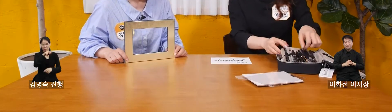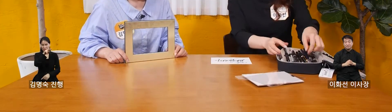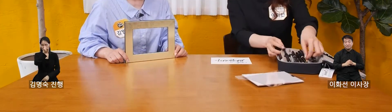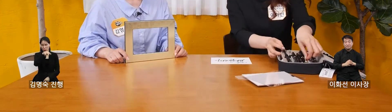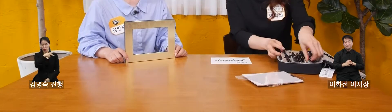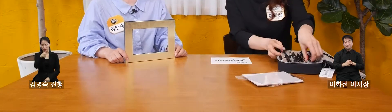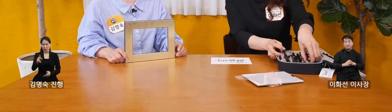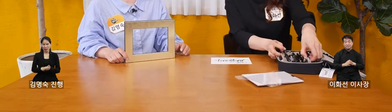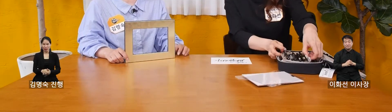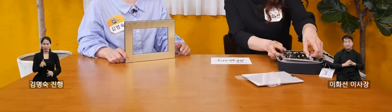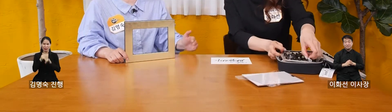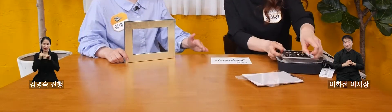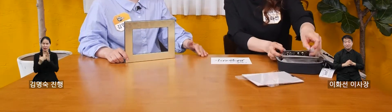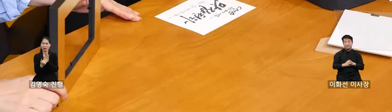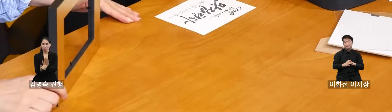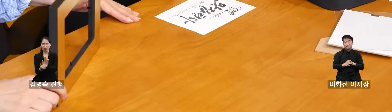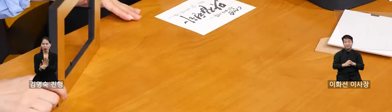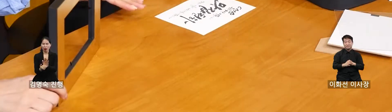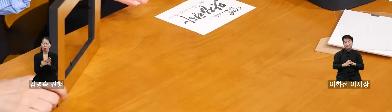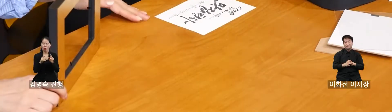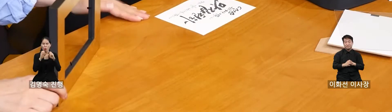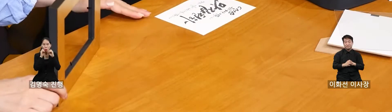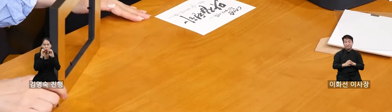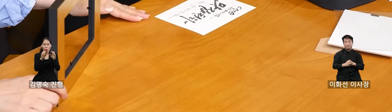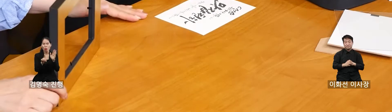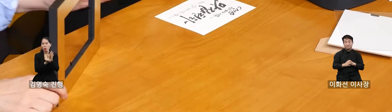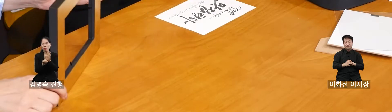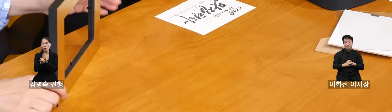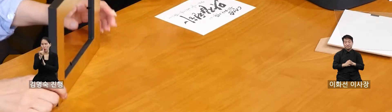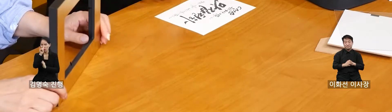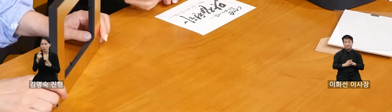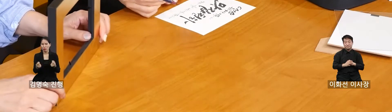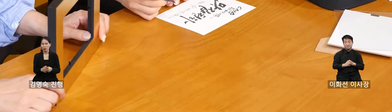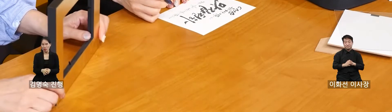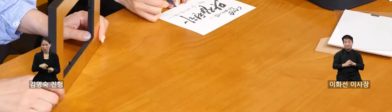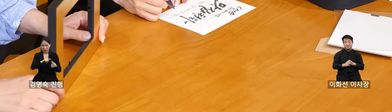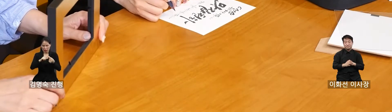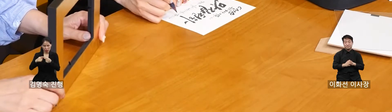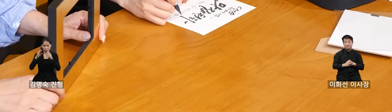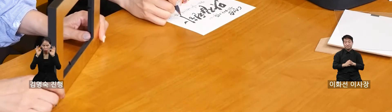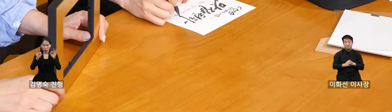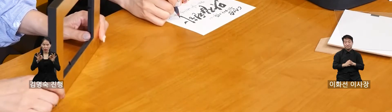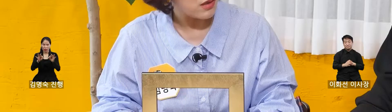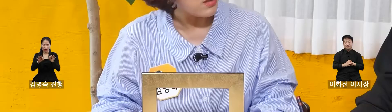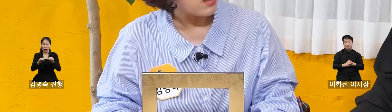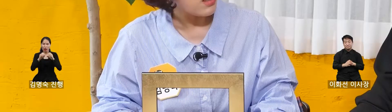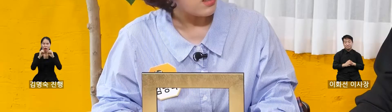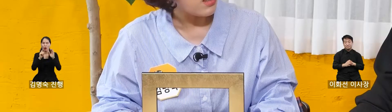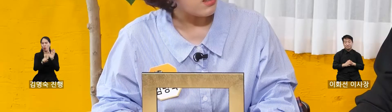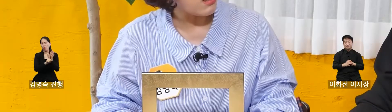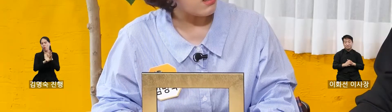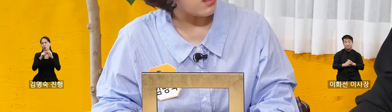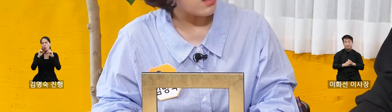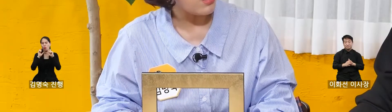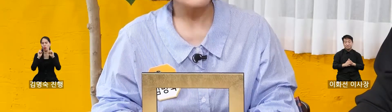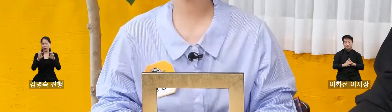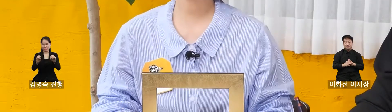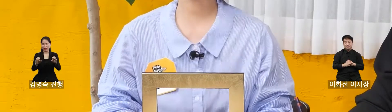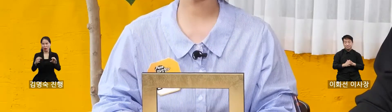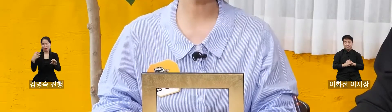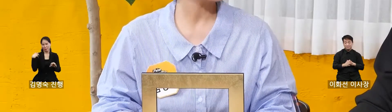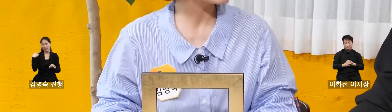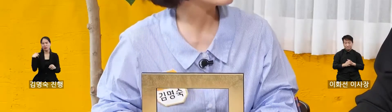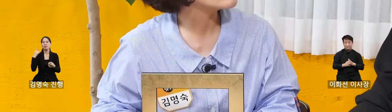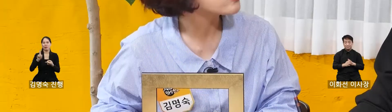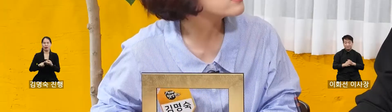예방. 와, 이 글을 보니까 아, 그 홍보 대사를 아,